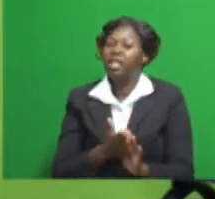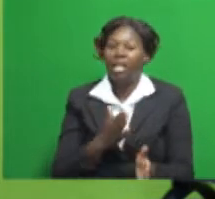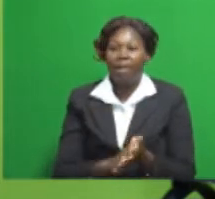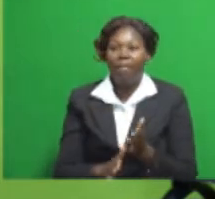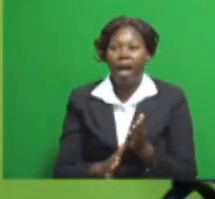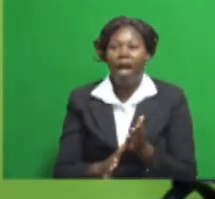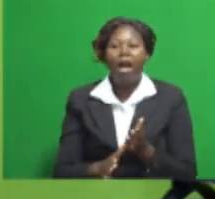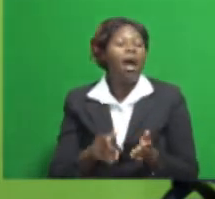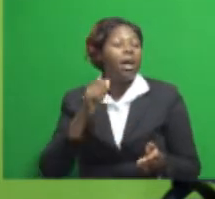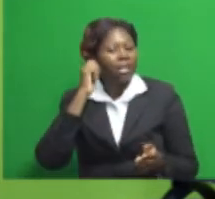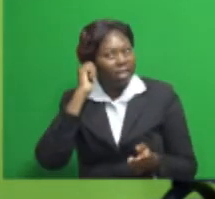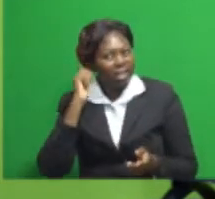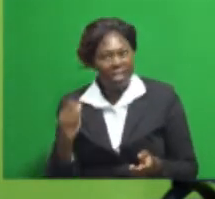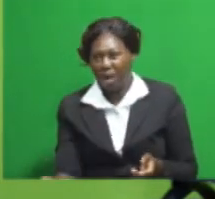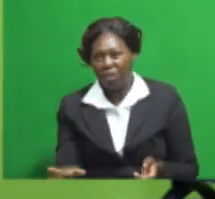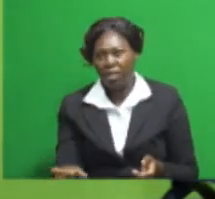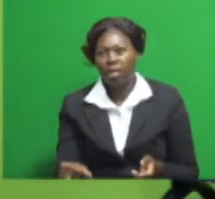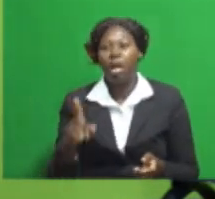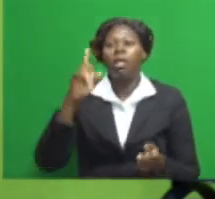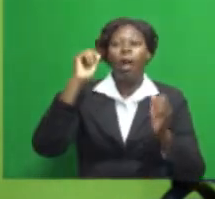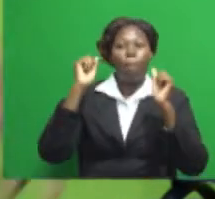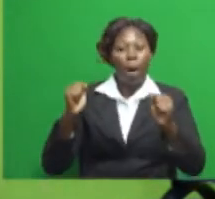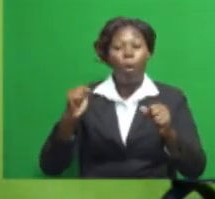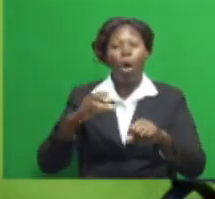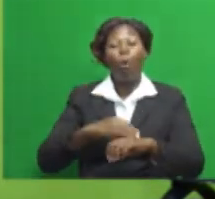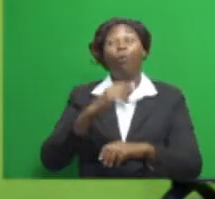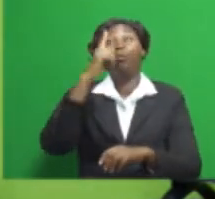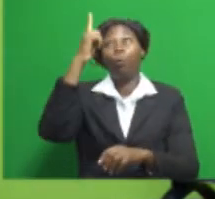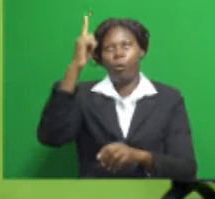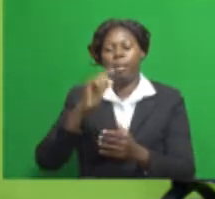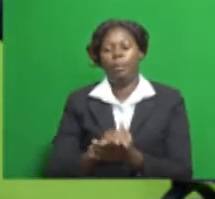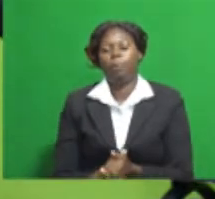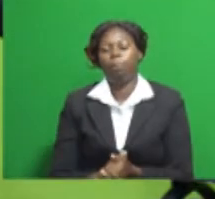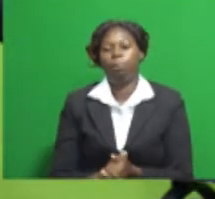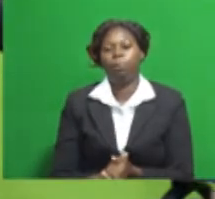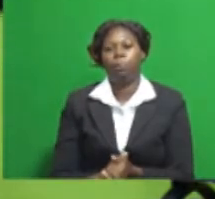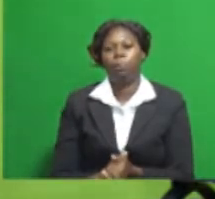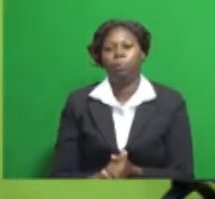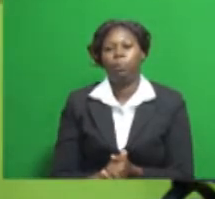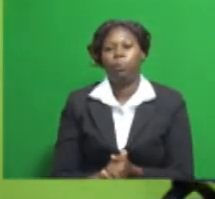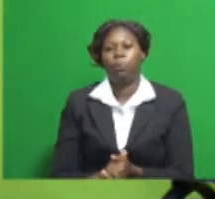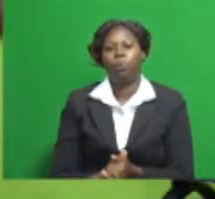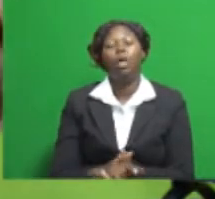right. Asi poita rimwe divi rekuziva kuti pawa iroro Mwari ainaro. Iye Mwari mukuziva